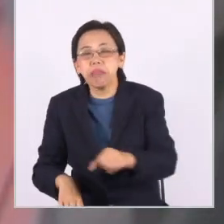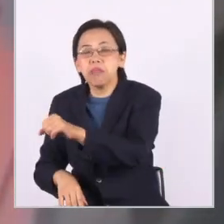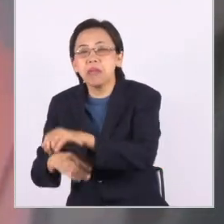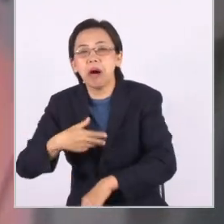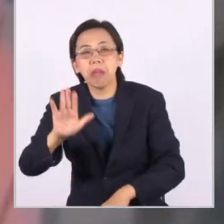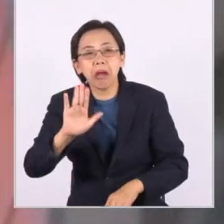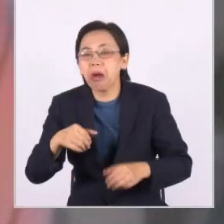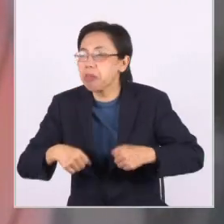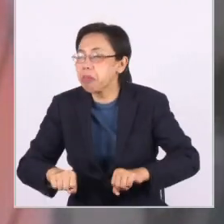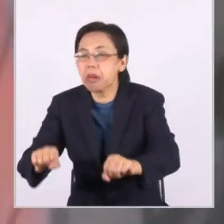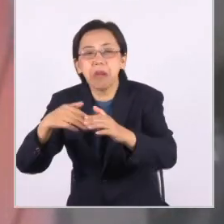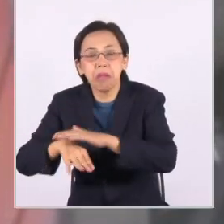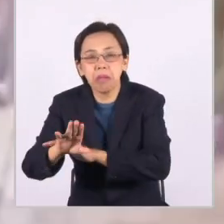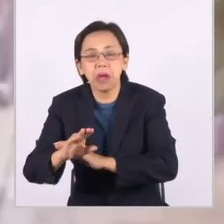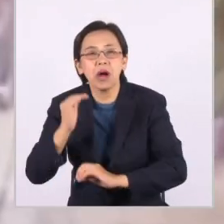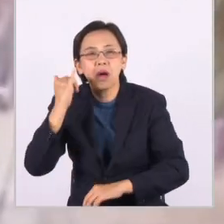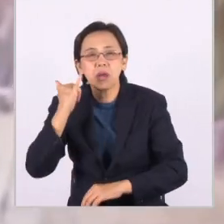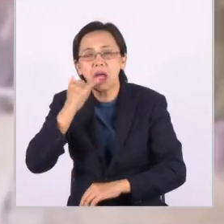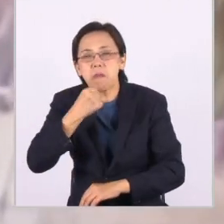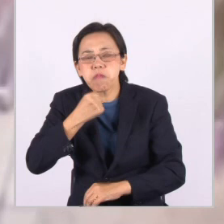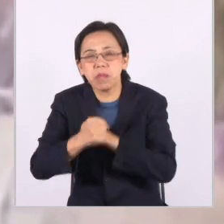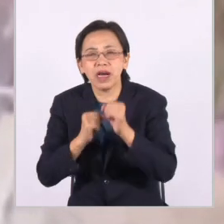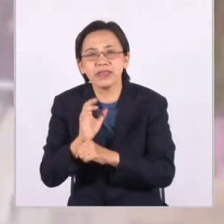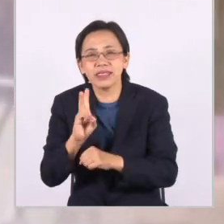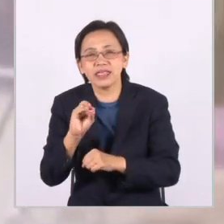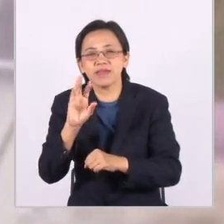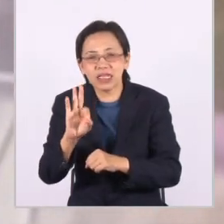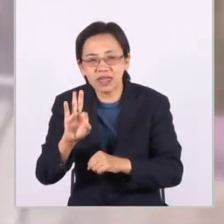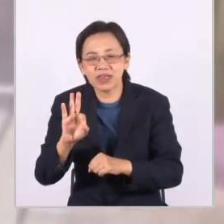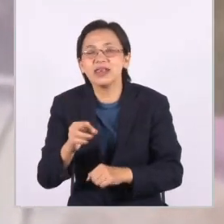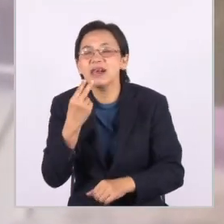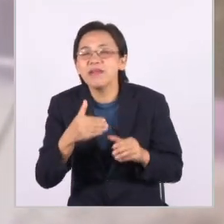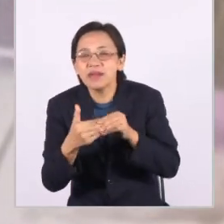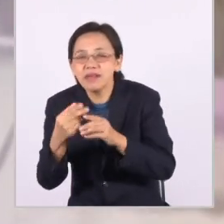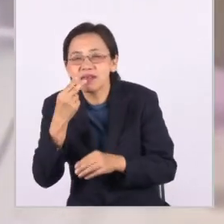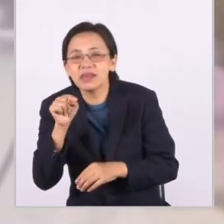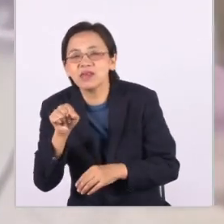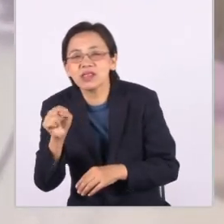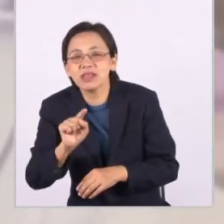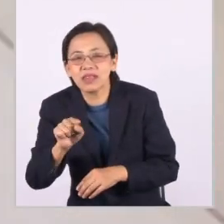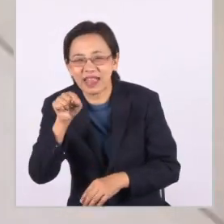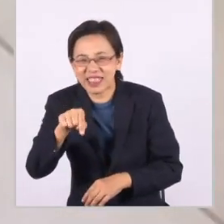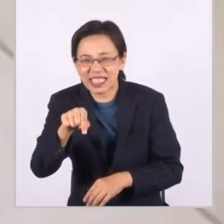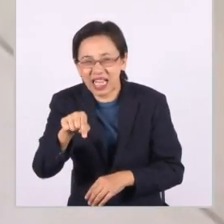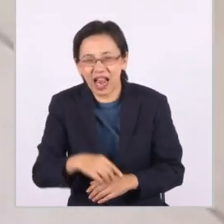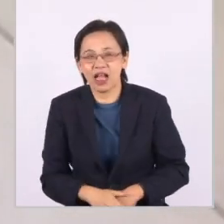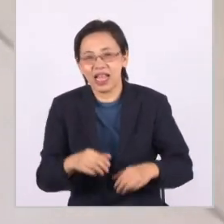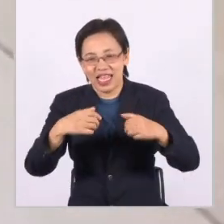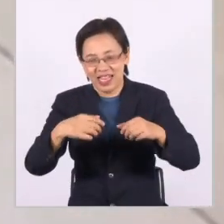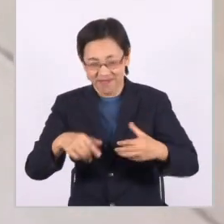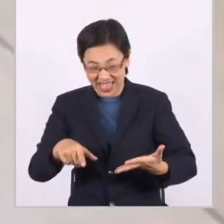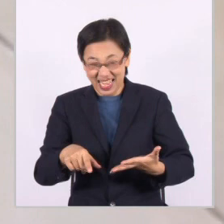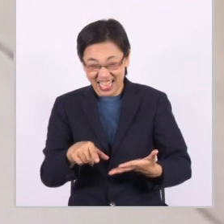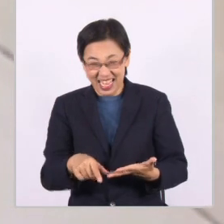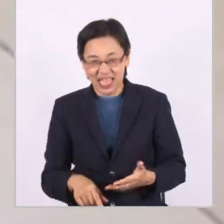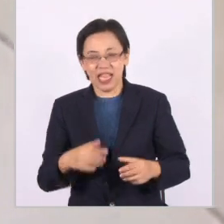นะคะคุณยายเฉลี่ยอายุ79ปีก็เลยพาผู้สื่อข่าวเนี่ยไปดูเลยนะว่าเนี่ยเหตุการณ์มันอยู่ตรงนี้ตากกางเกงในไว้บนราวต